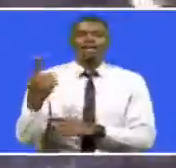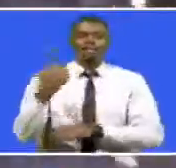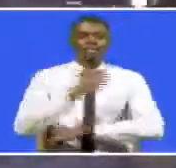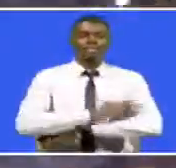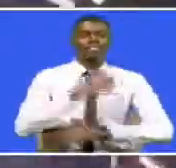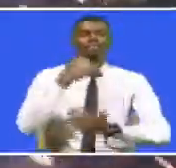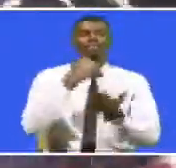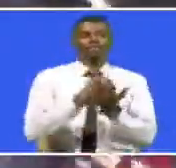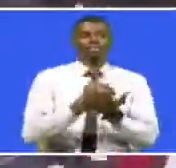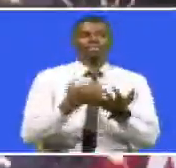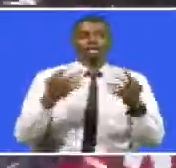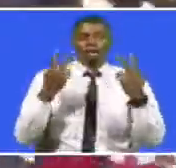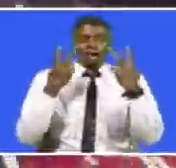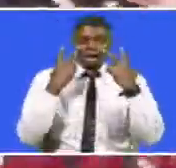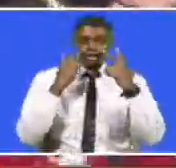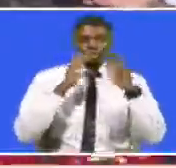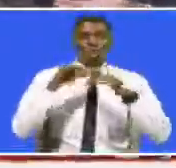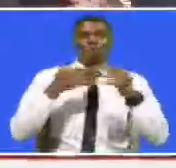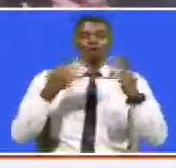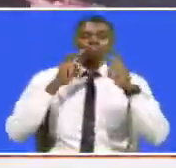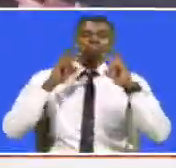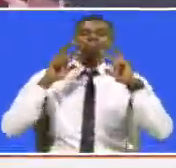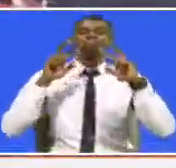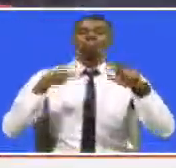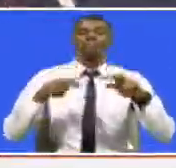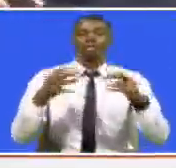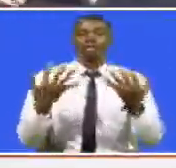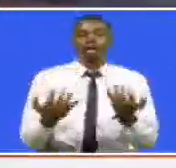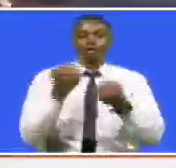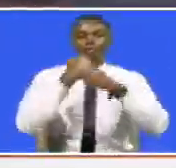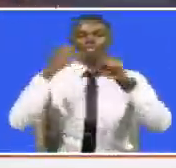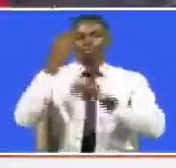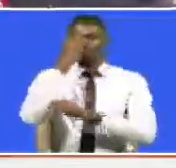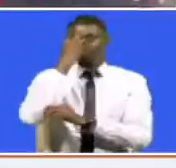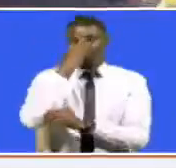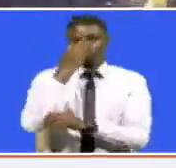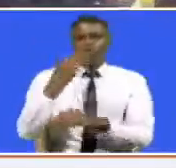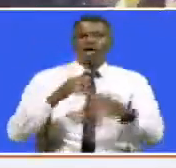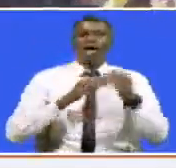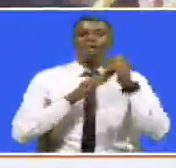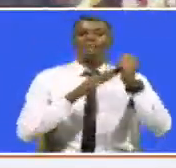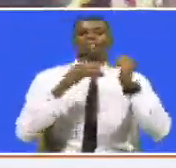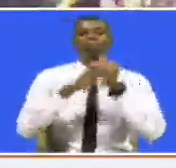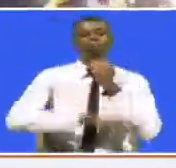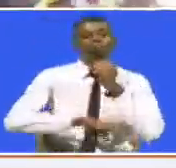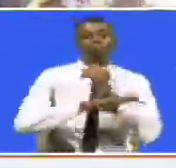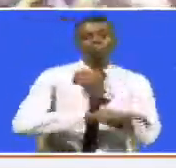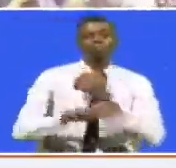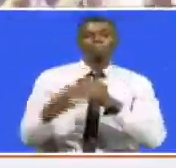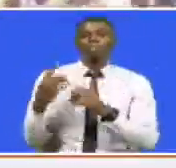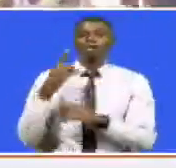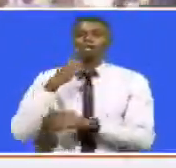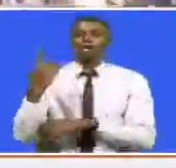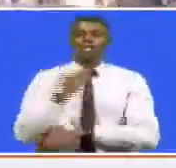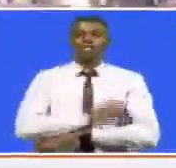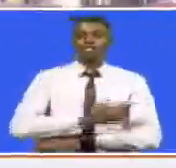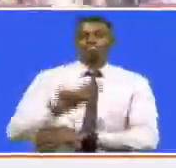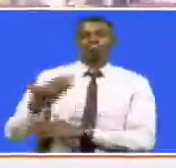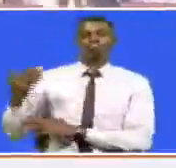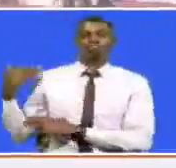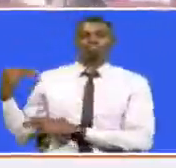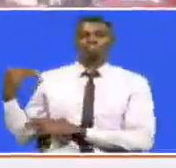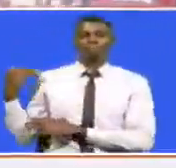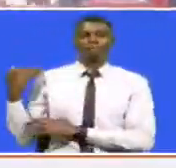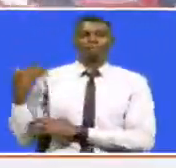ofisini, macho yote sasa yanaangazia ni jinsi gani Rais Ruto alivyoongoza taifa katika siku hizo 100, na